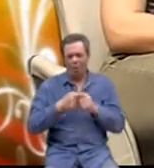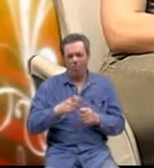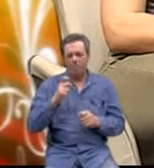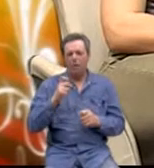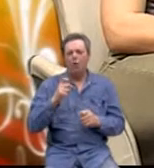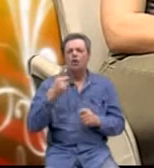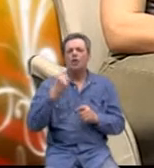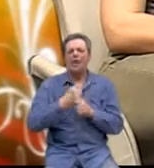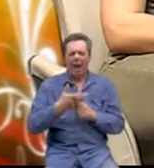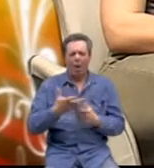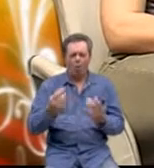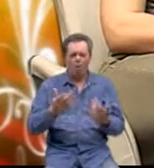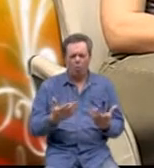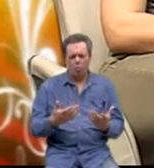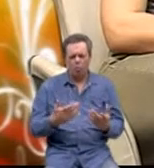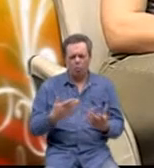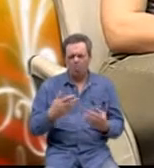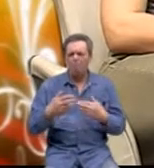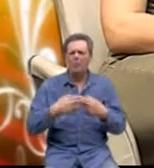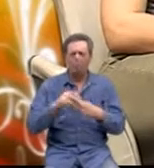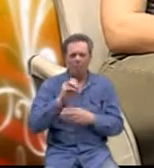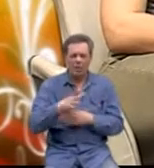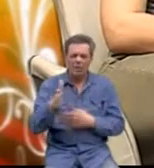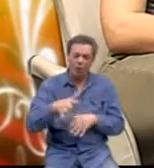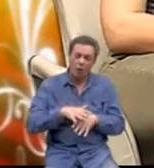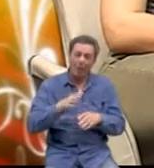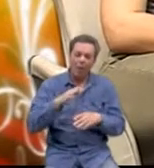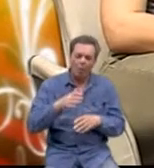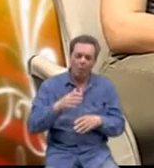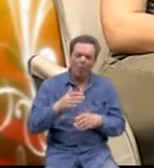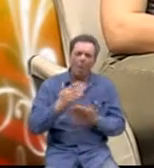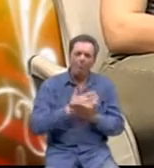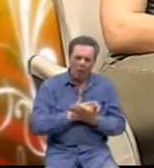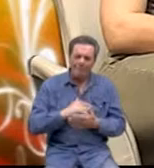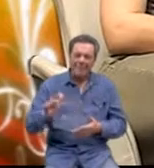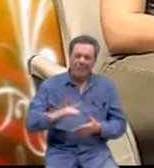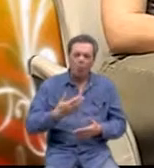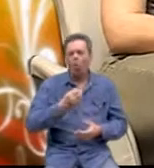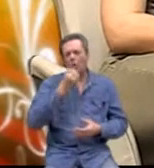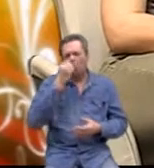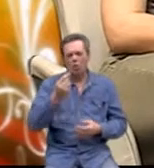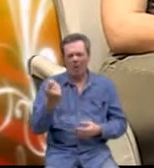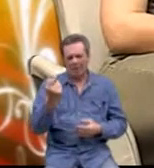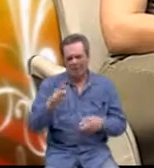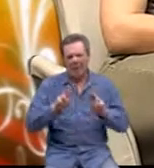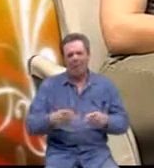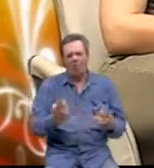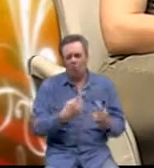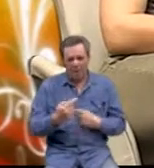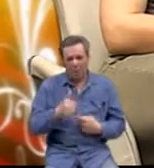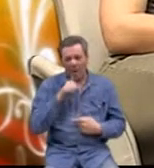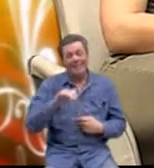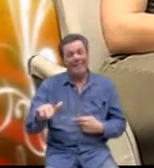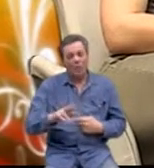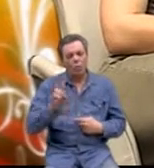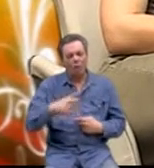prisutni u medijima zato što su pokrenuli program za djecu koja su lošeg financijskog statusa, imovinskog statusa, ali i za djecu koja imaju Downov